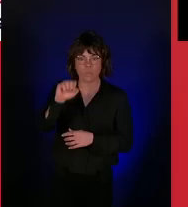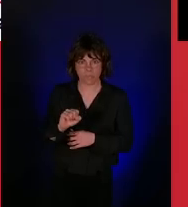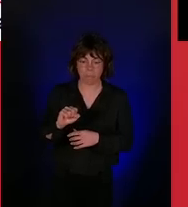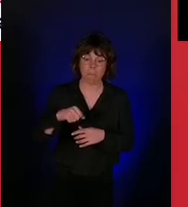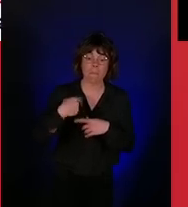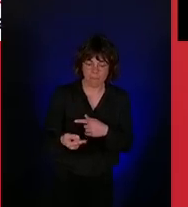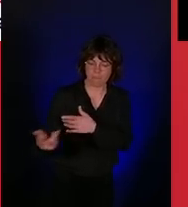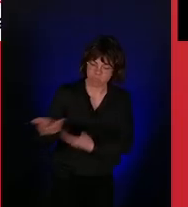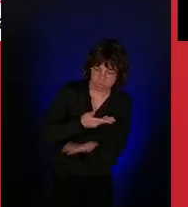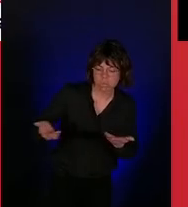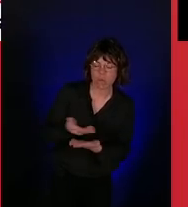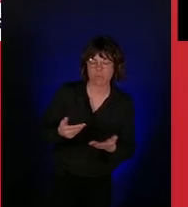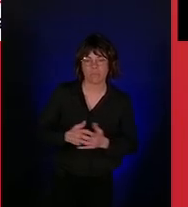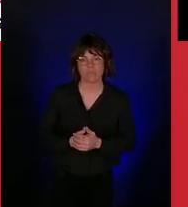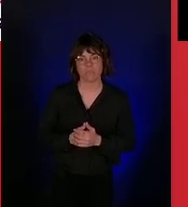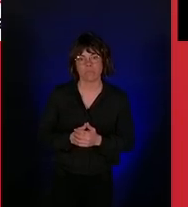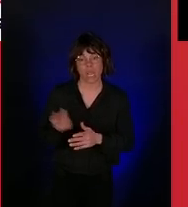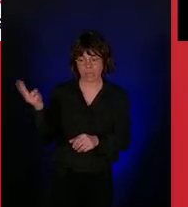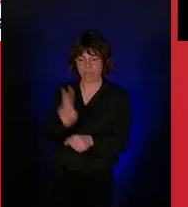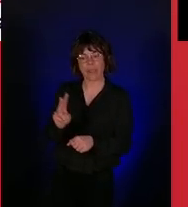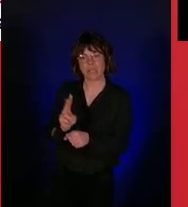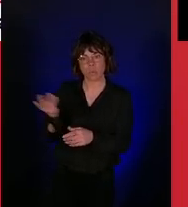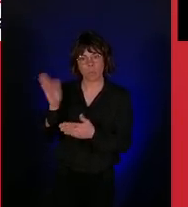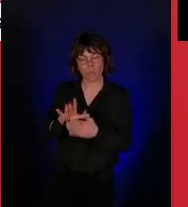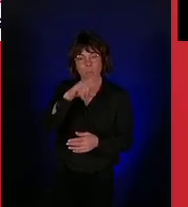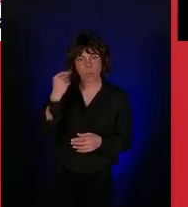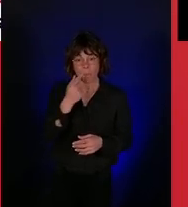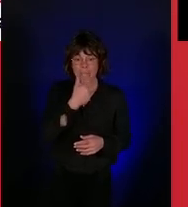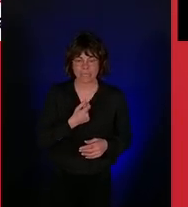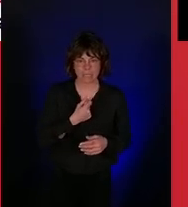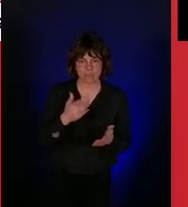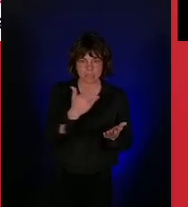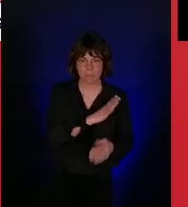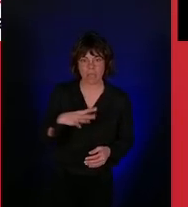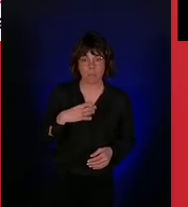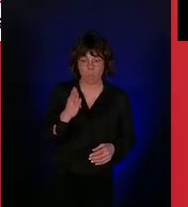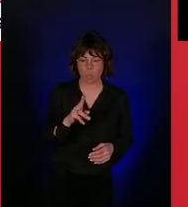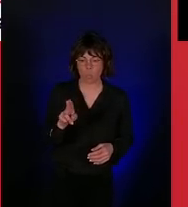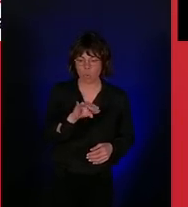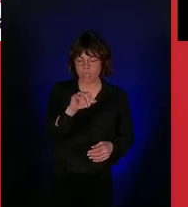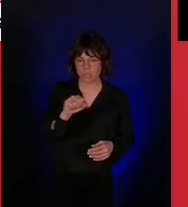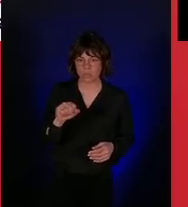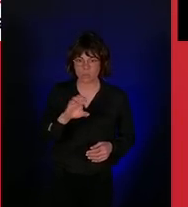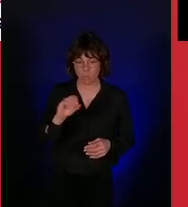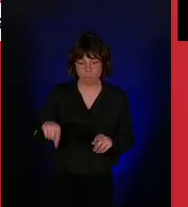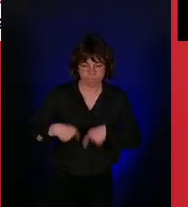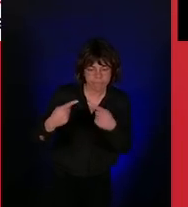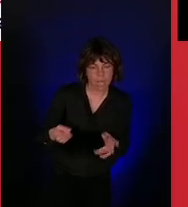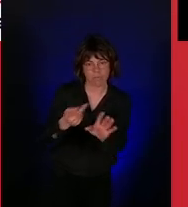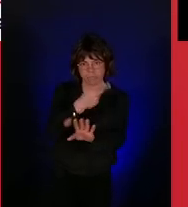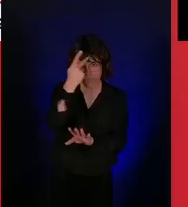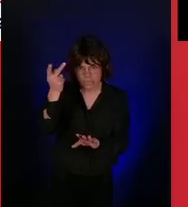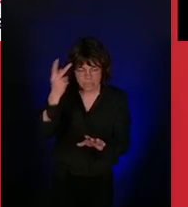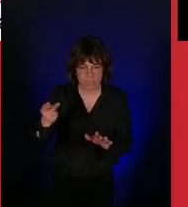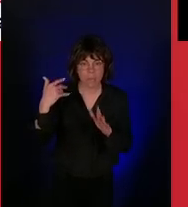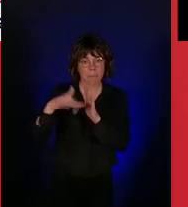échange. Une délégation conduite par Philippe Martinez et Marie Buisson s'est d'ailleurs rendue en Palestine au printemps 2022.